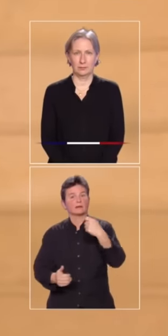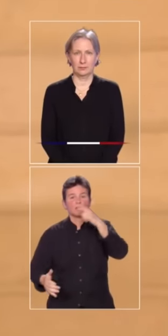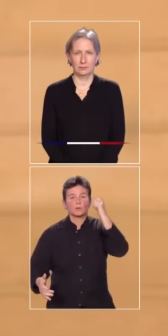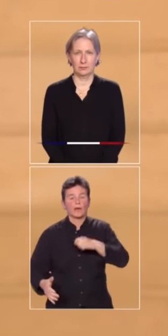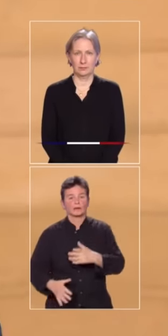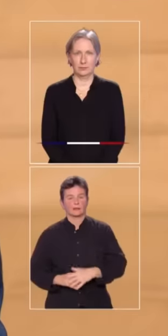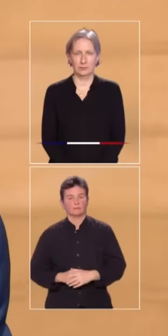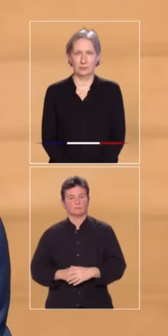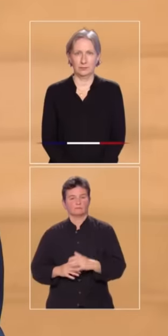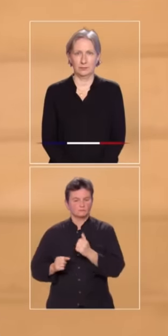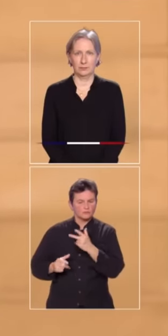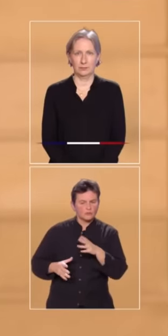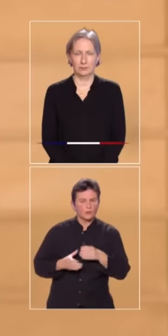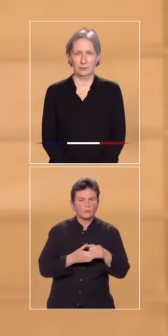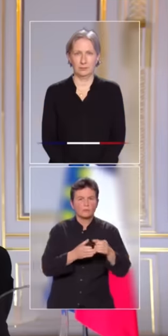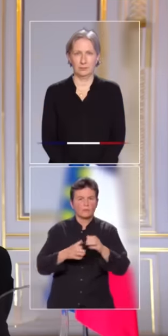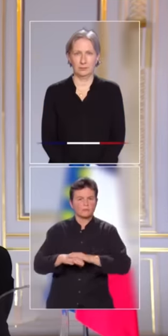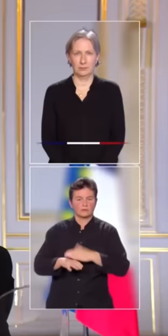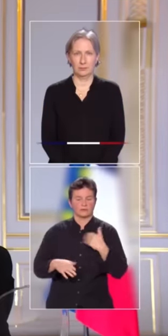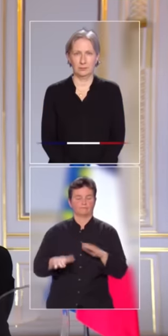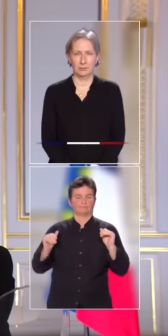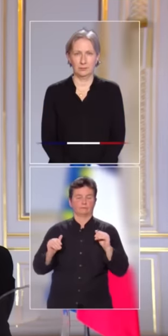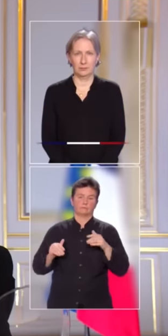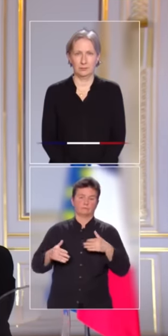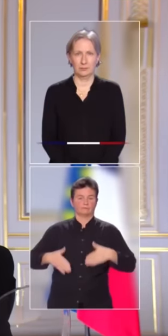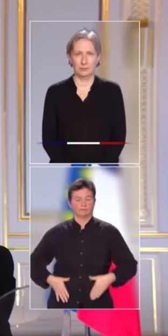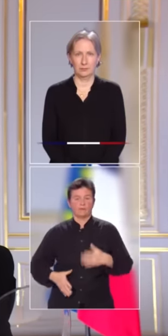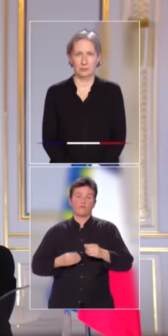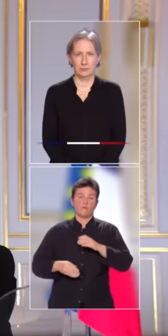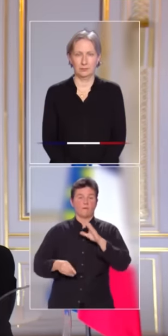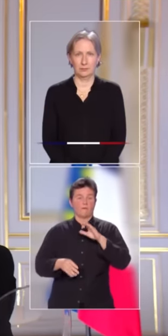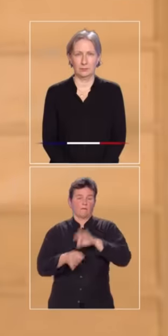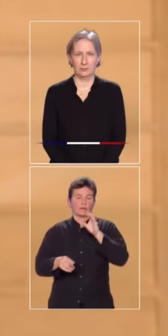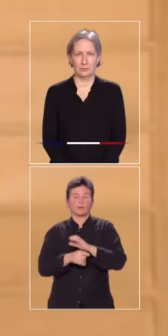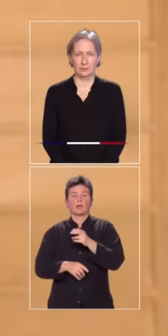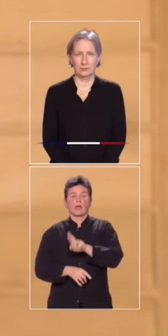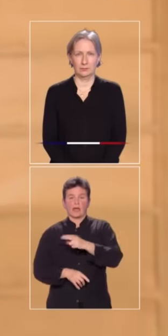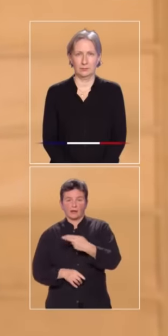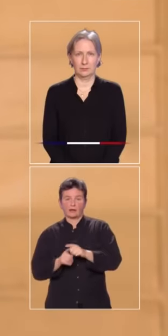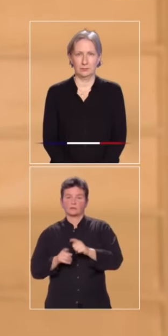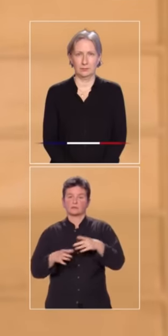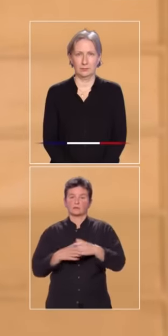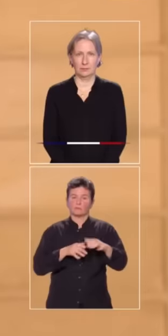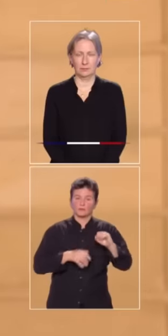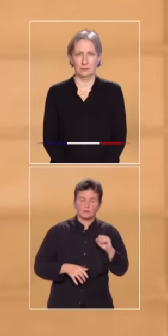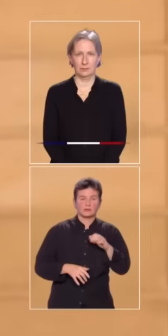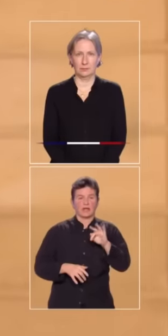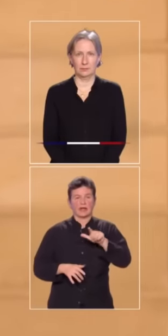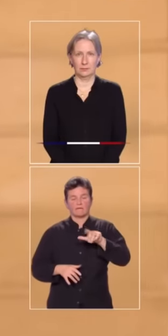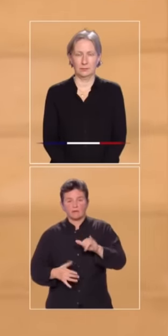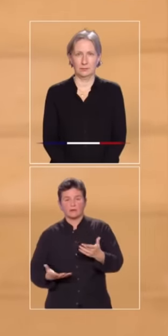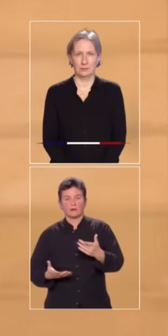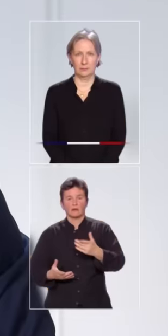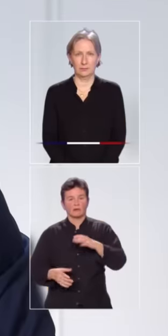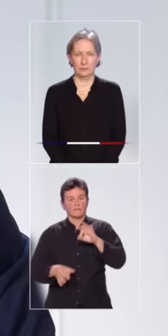ukrainien. Plusieurs partis politiques se sont abstenus, ont voté contre. Rassemblement national s'est abstenu, le Parti communiste, la France insoumise ont voté contre.